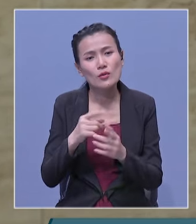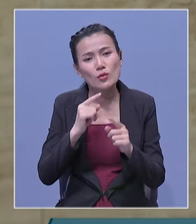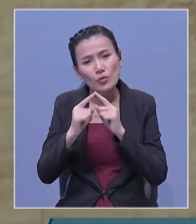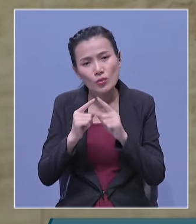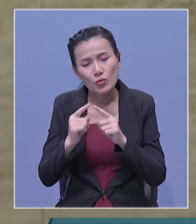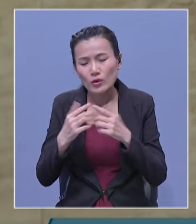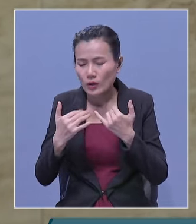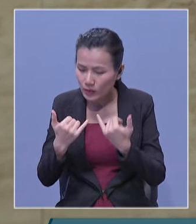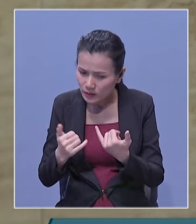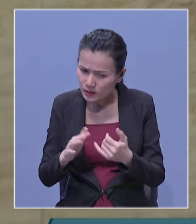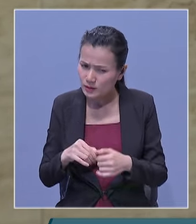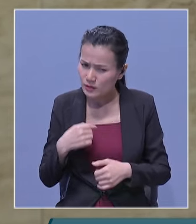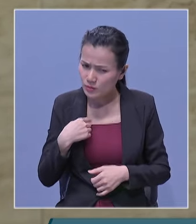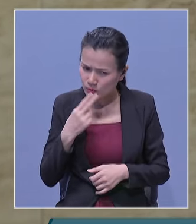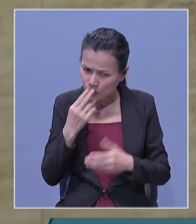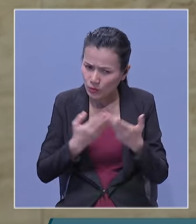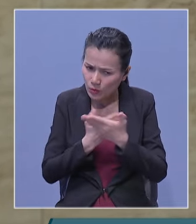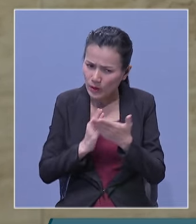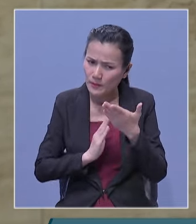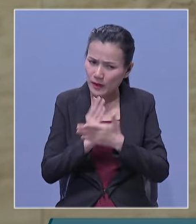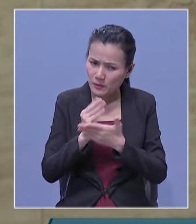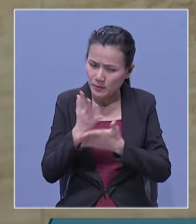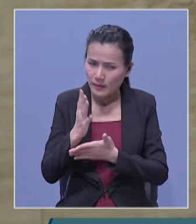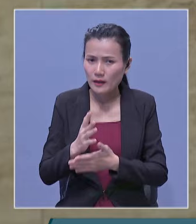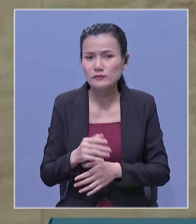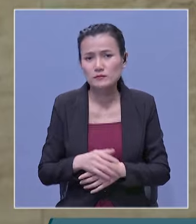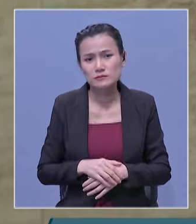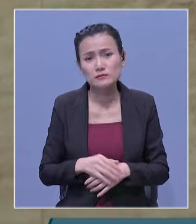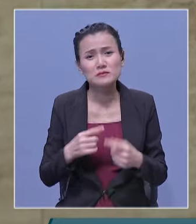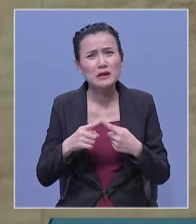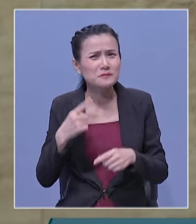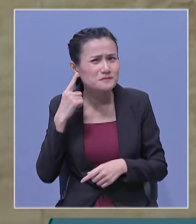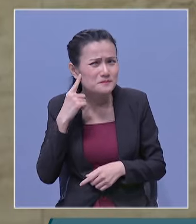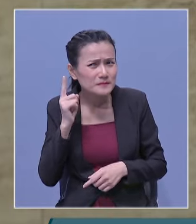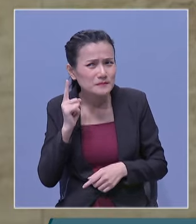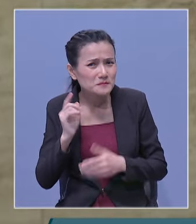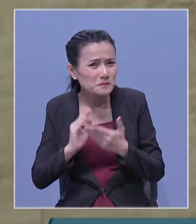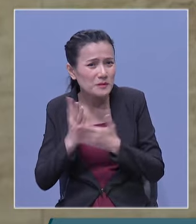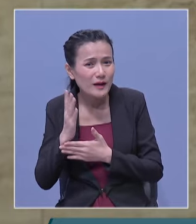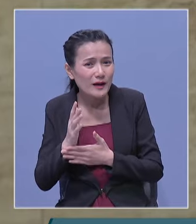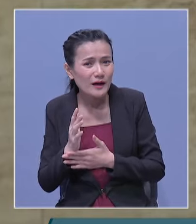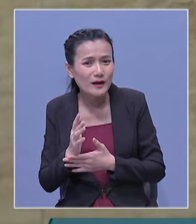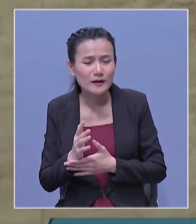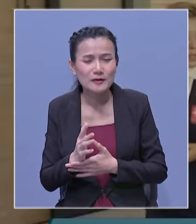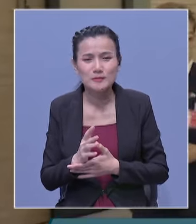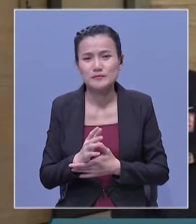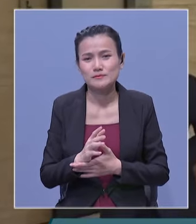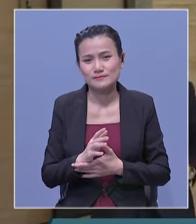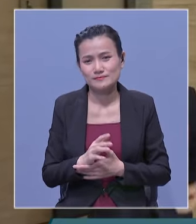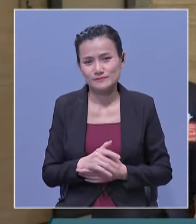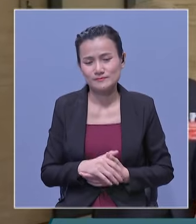านไม่ผ่านแต่ผมได้ยินแว่วๆว่าอาจจะไม่ผ่านเนาะก็อาจจะเป็นเรื่องที่เป็นข่าวดีสำหรับคนในวงการ